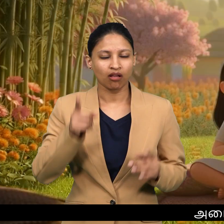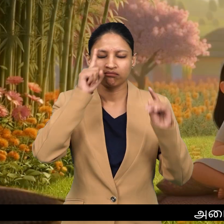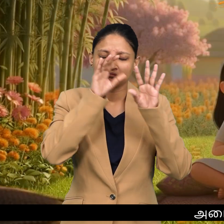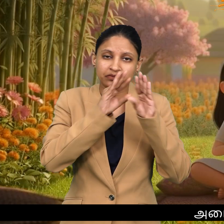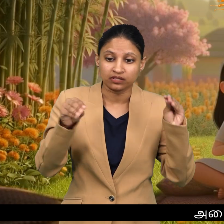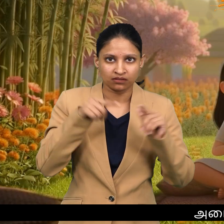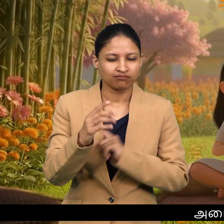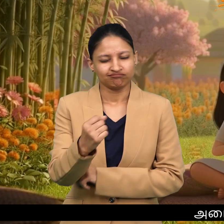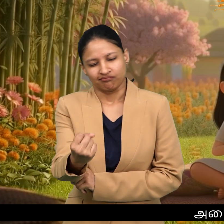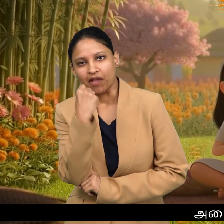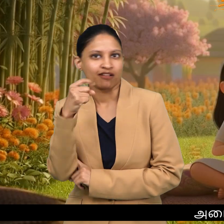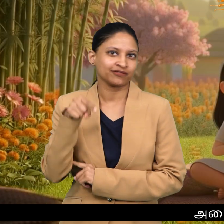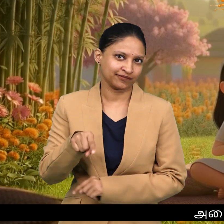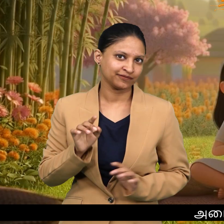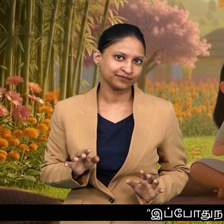அமைதியின் சக்தி.